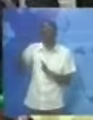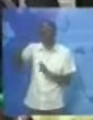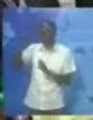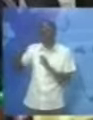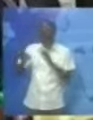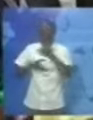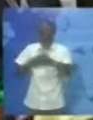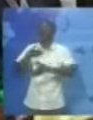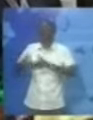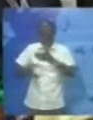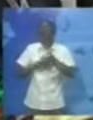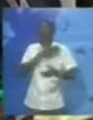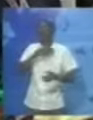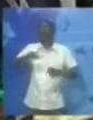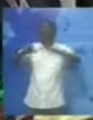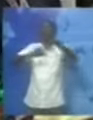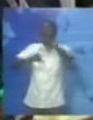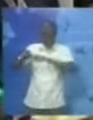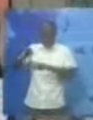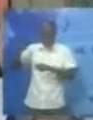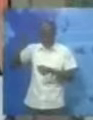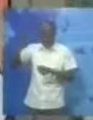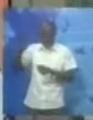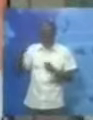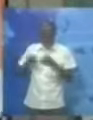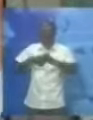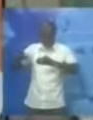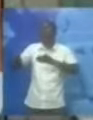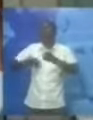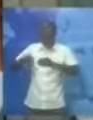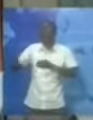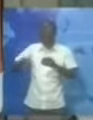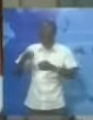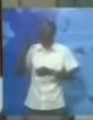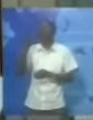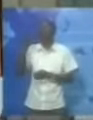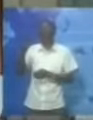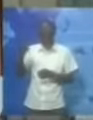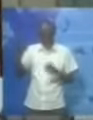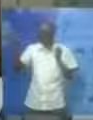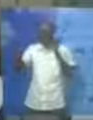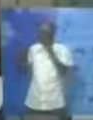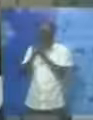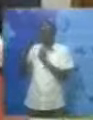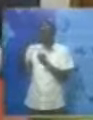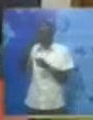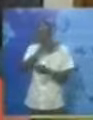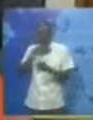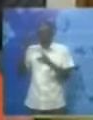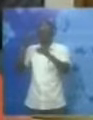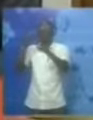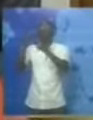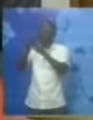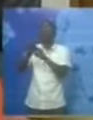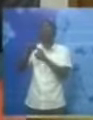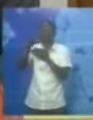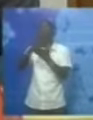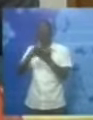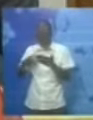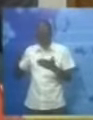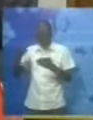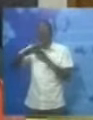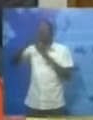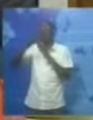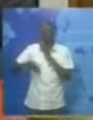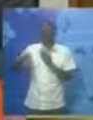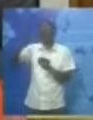de commerce et d'artisanat. Cadre d'échange et de concertation, ce premier CACEM a pour objectif d'une part de faire le bilan de